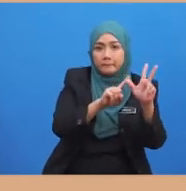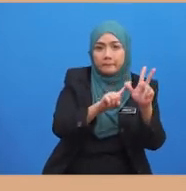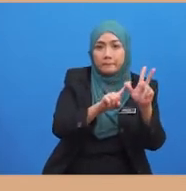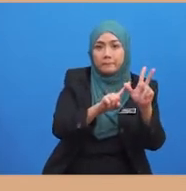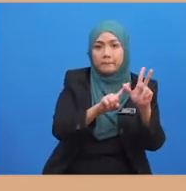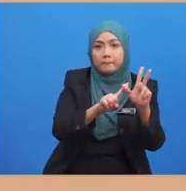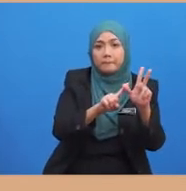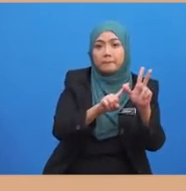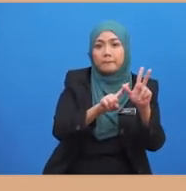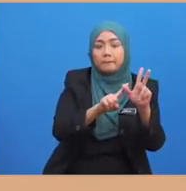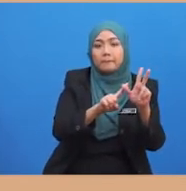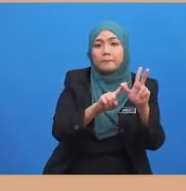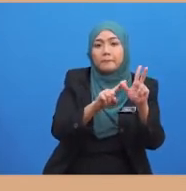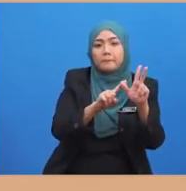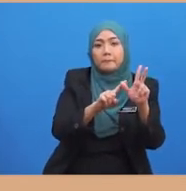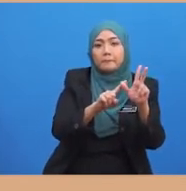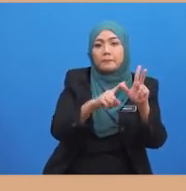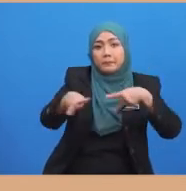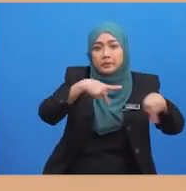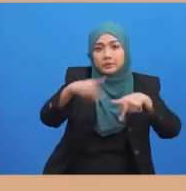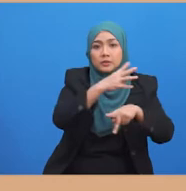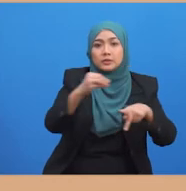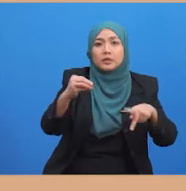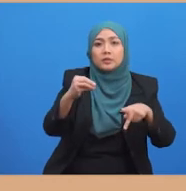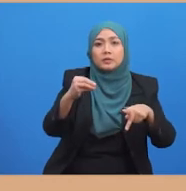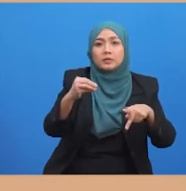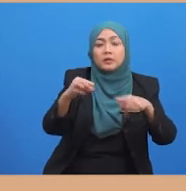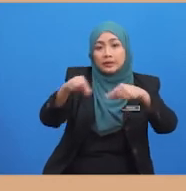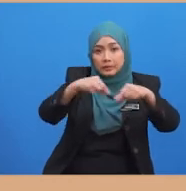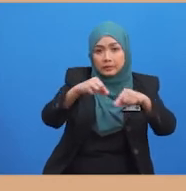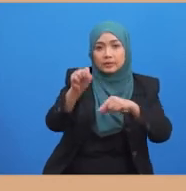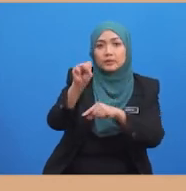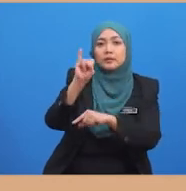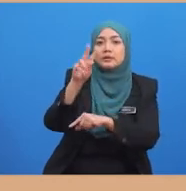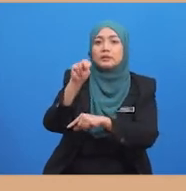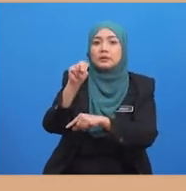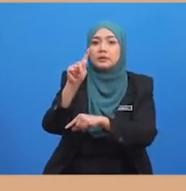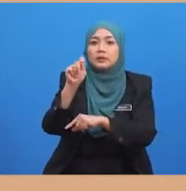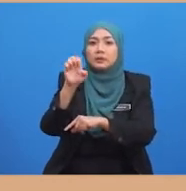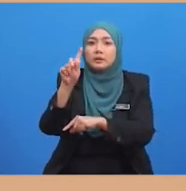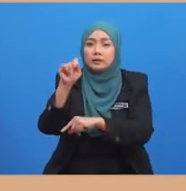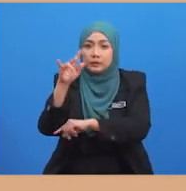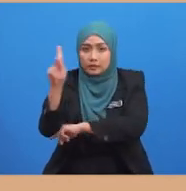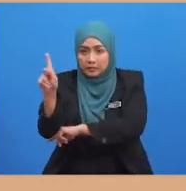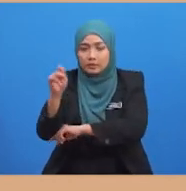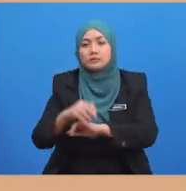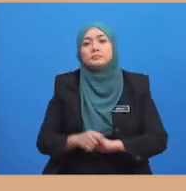sintetik, plastik dan gentian sintetik.